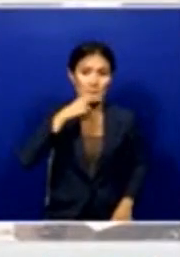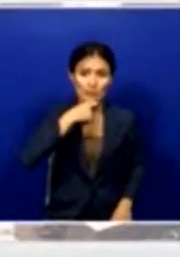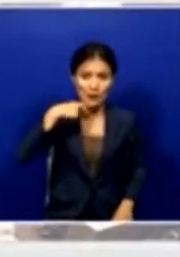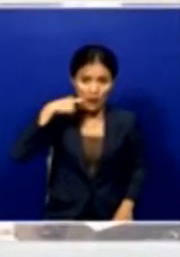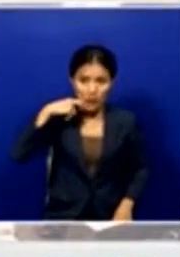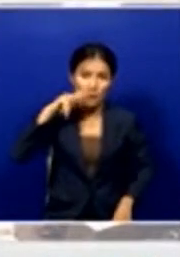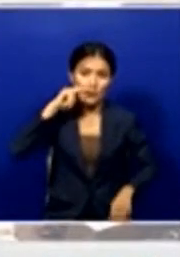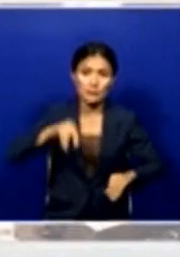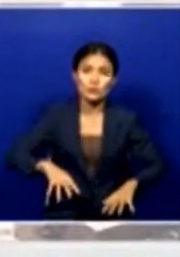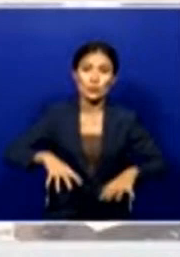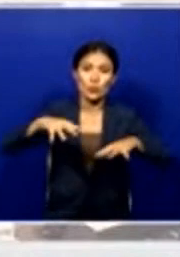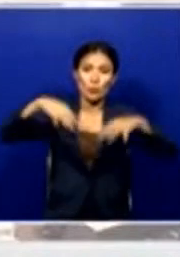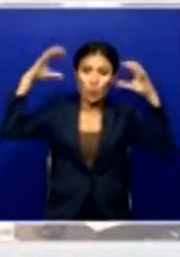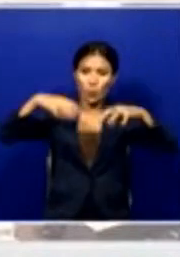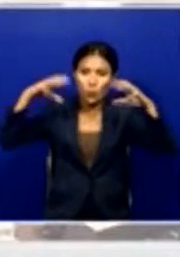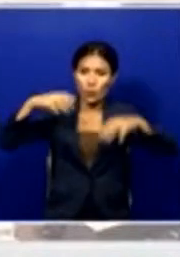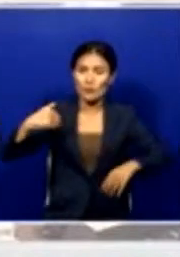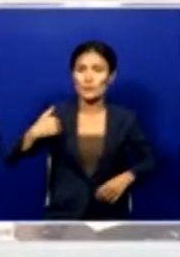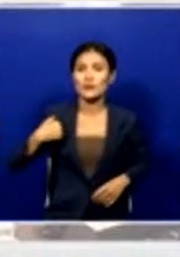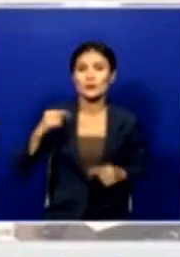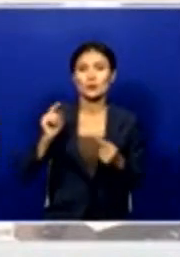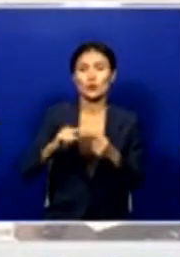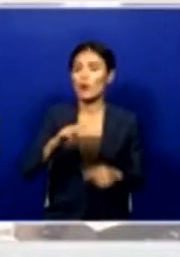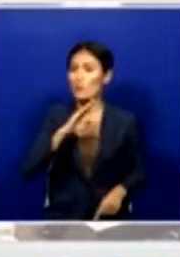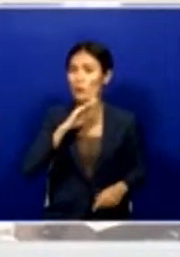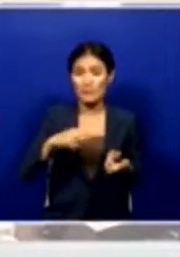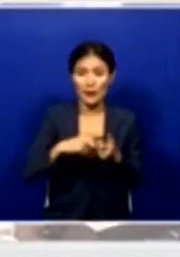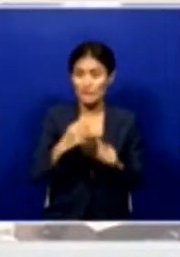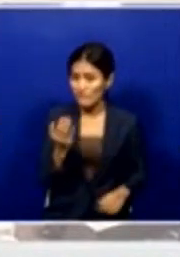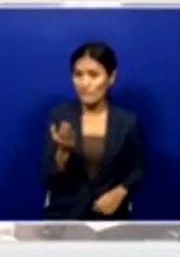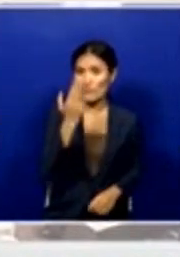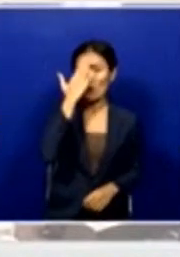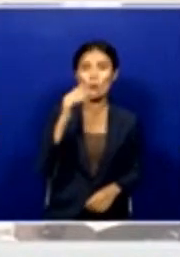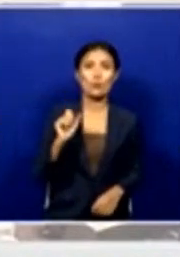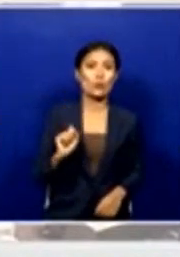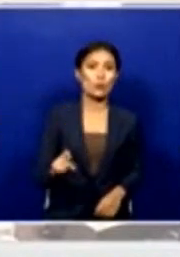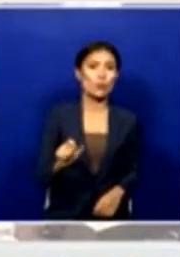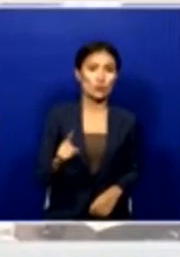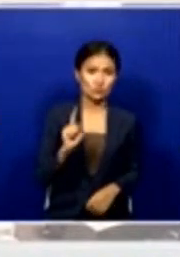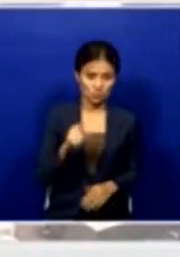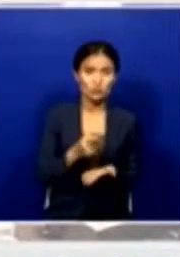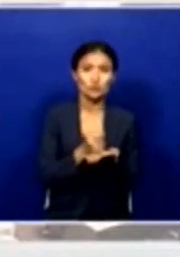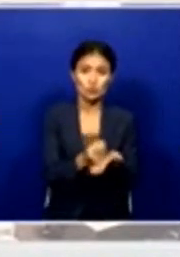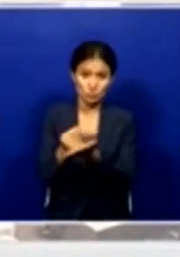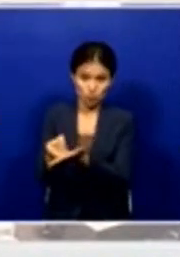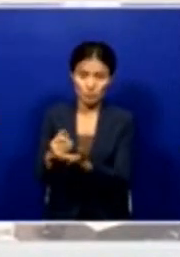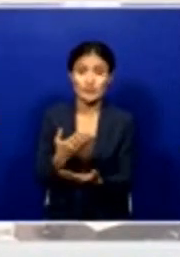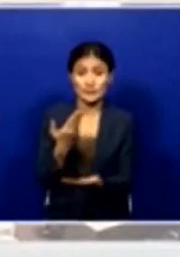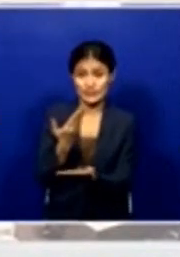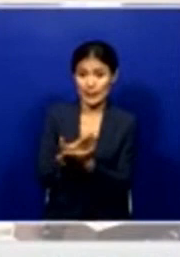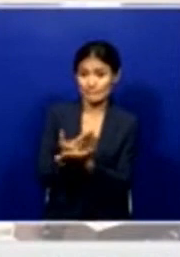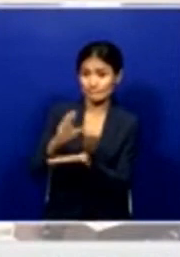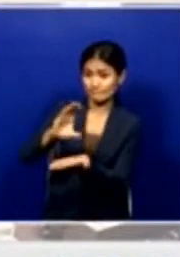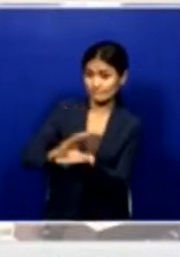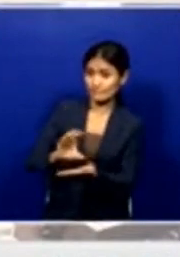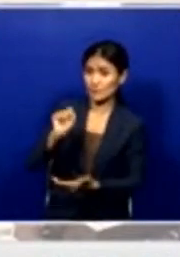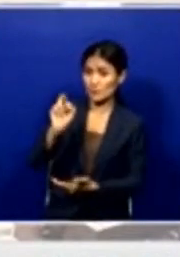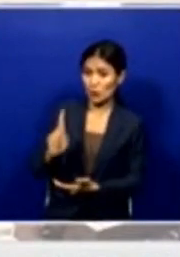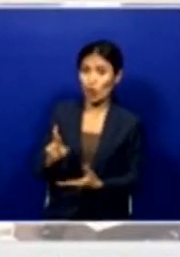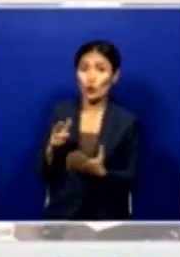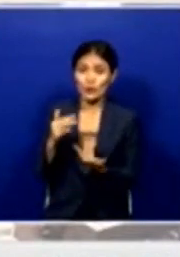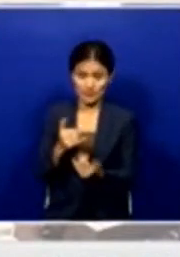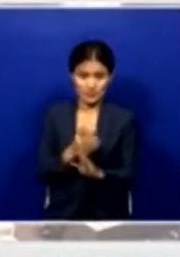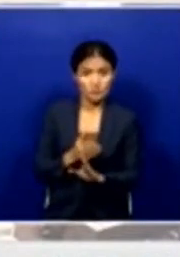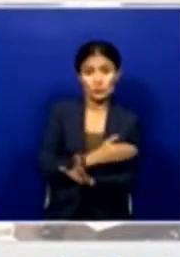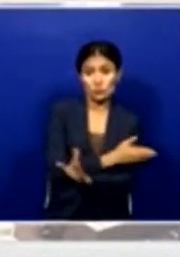ยและกรณีที่มีเหตุผลฉุกเฉินหรือจำเป็นอื่นๆนะครับซึ่งที่ผ่านมารัฐบาลก็ได้ใช้จ่ายงบประมาณ